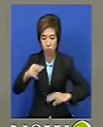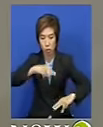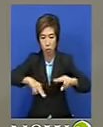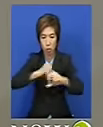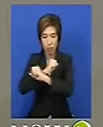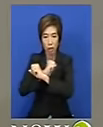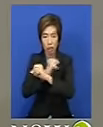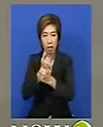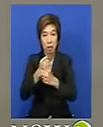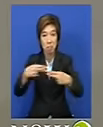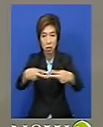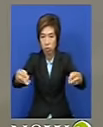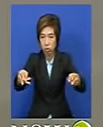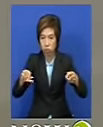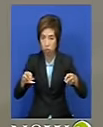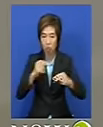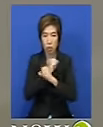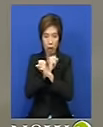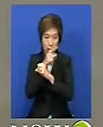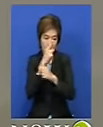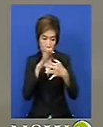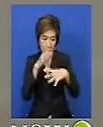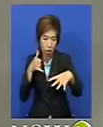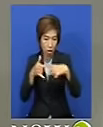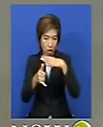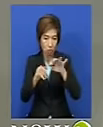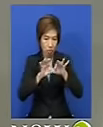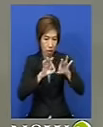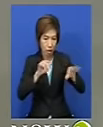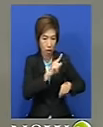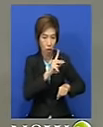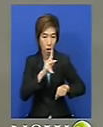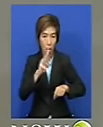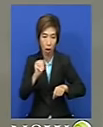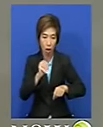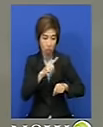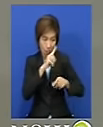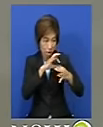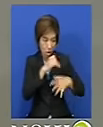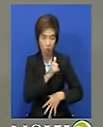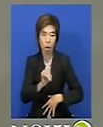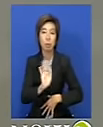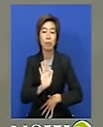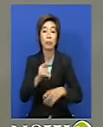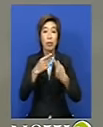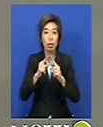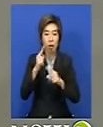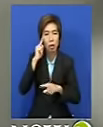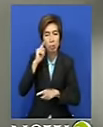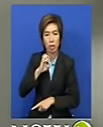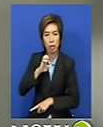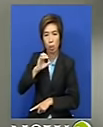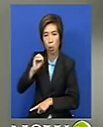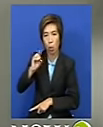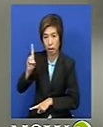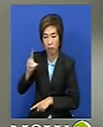กั้นเขต5บุคคลที่ไม่เกี่ยวข้องเข้าไปในระยะ1กิโลเมตรแล้วก็ประสานชุด EOD เข้าตรวจสอบเพราะเกร